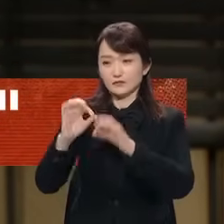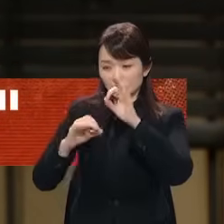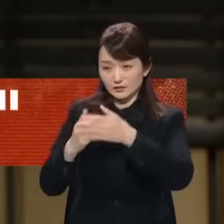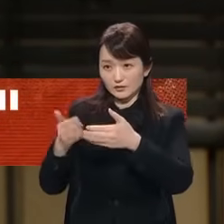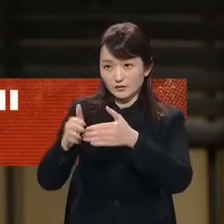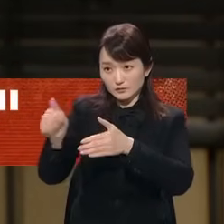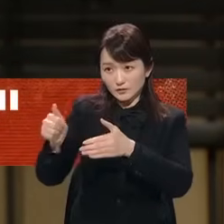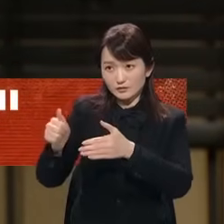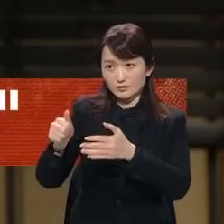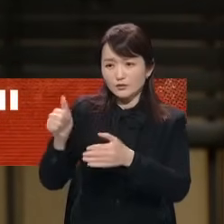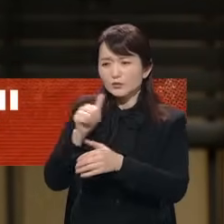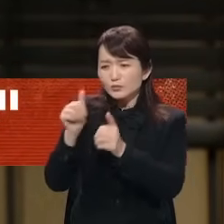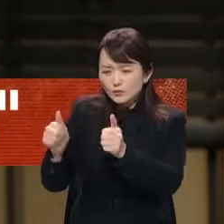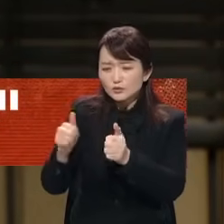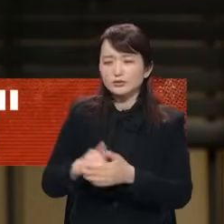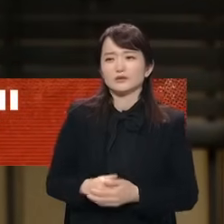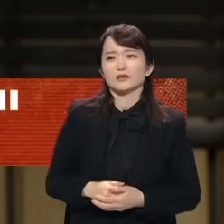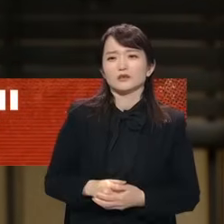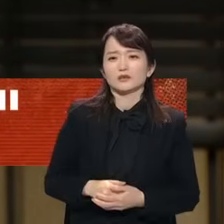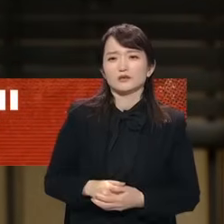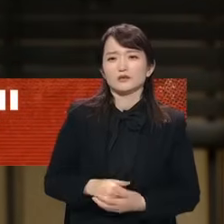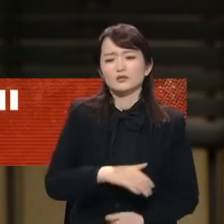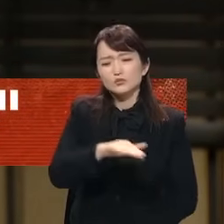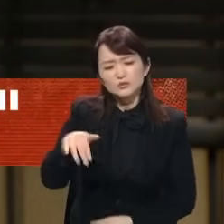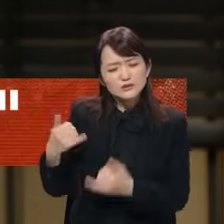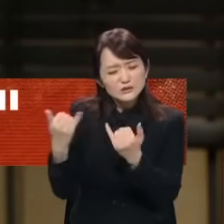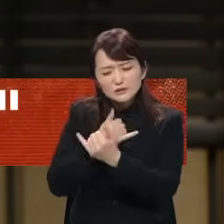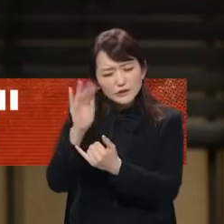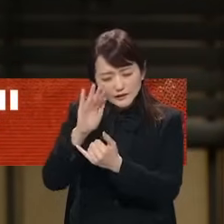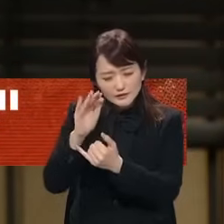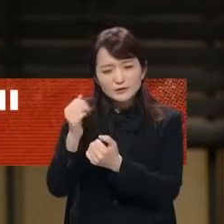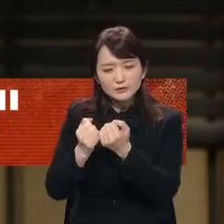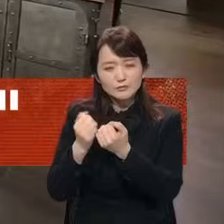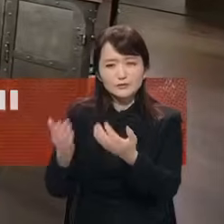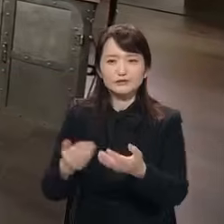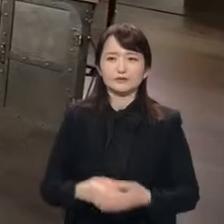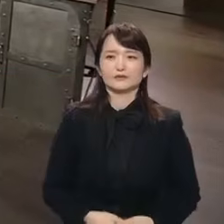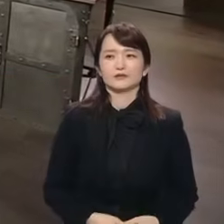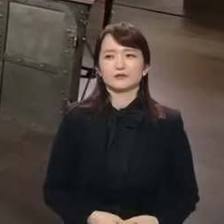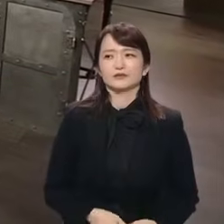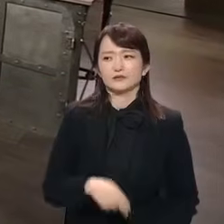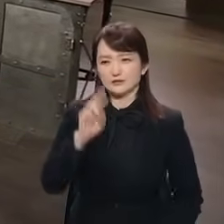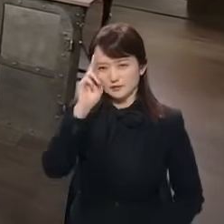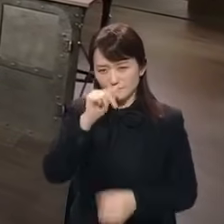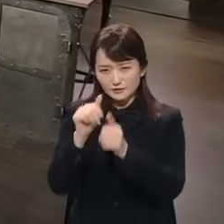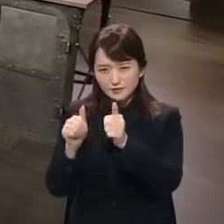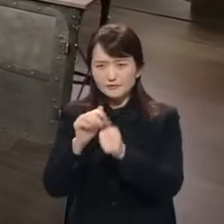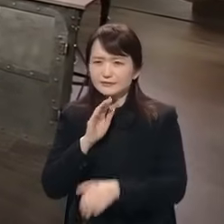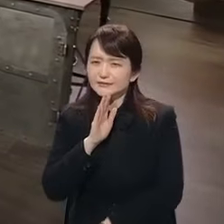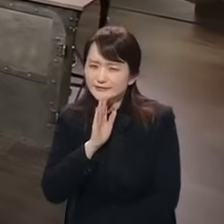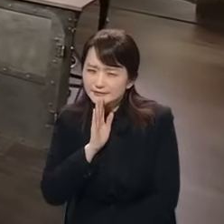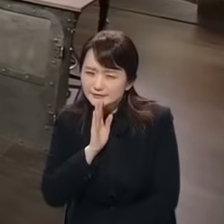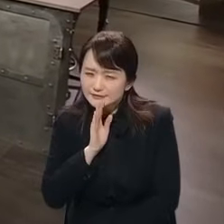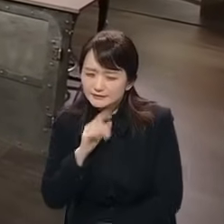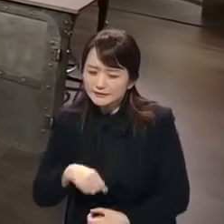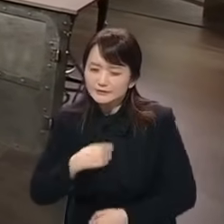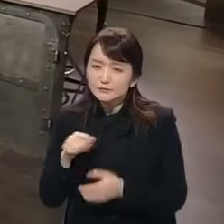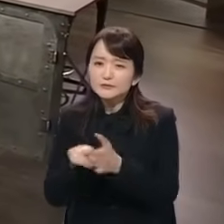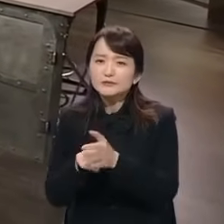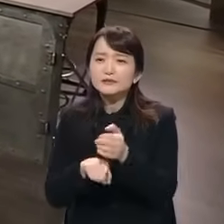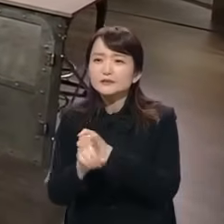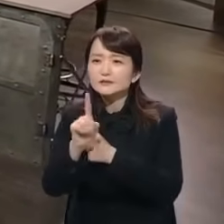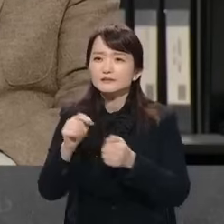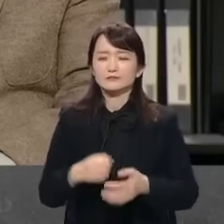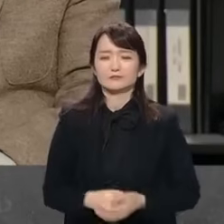아니래라고 했다라고 예 그렇게 말씀좀 전해 주십시오 자 제가 이제 우리 박지민 변호사님의 진정성을 믿는다고 말씀드렸던게